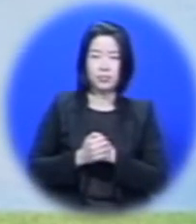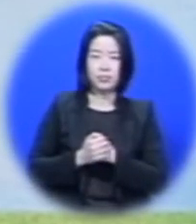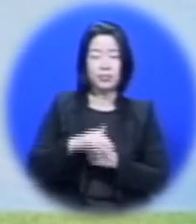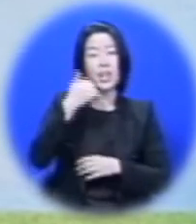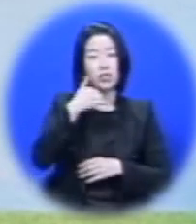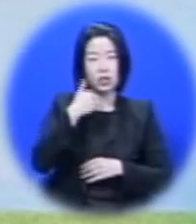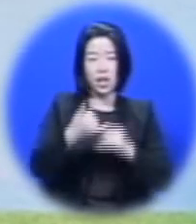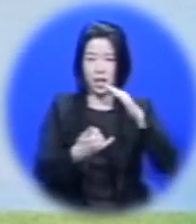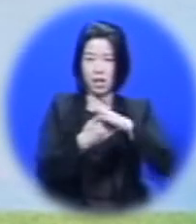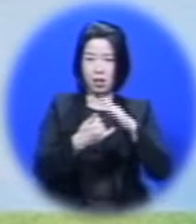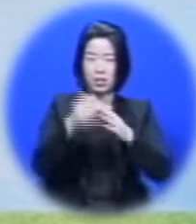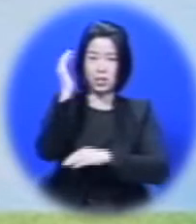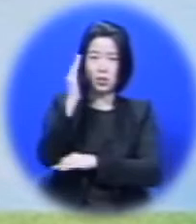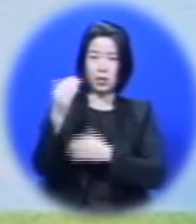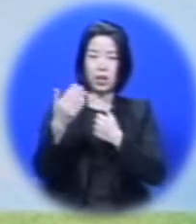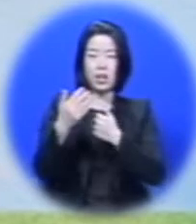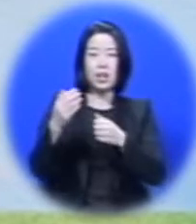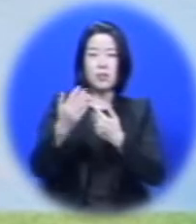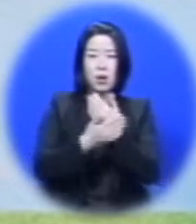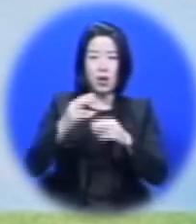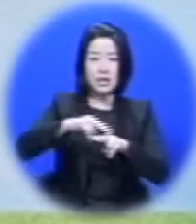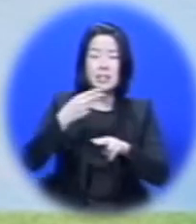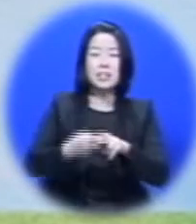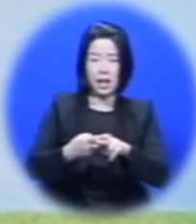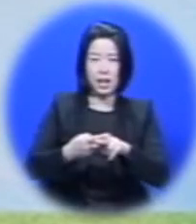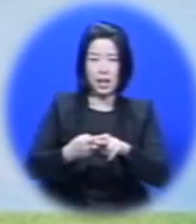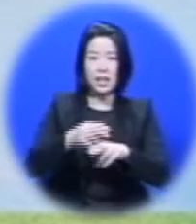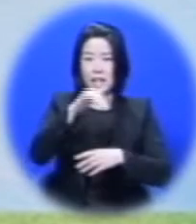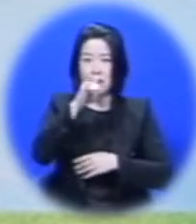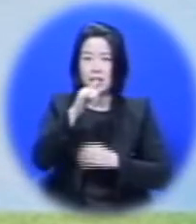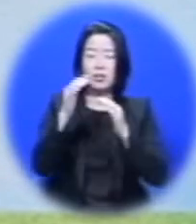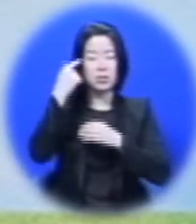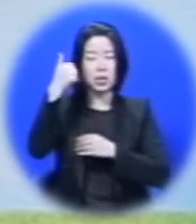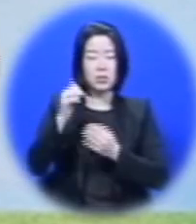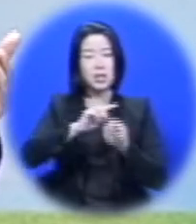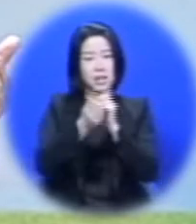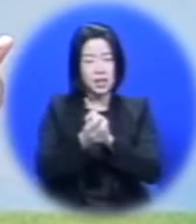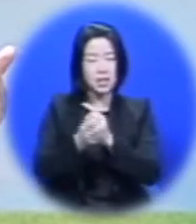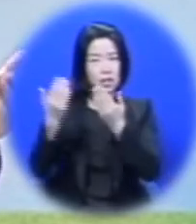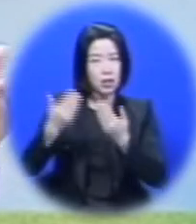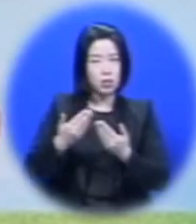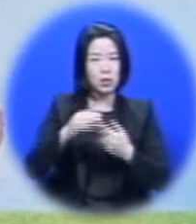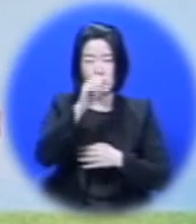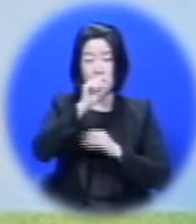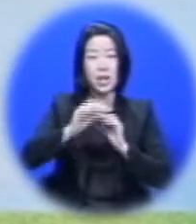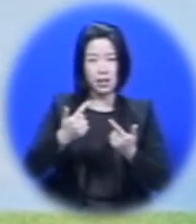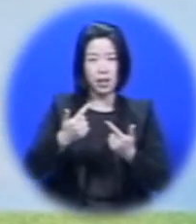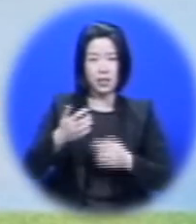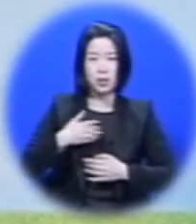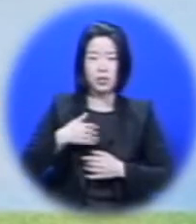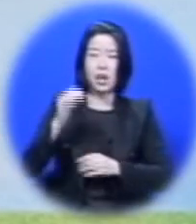누가 어린이 설교에 은사가 있으신 분이 대신 해줘도 되지 않을까? 저는 또 어린이 설교를 안 해본 지가 이제는